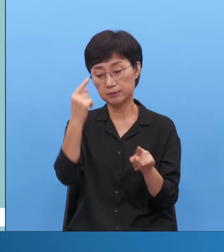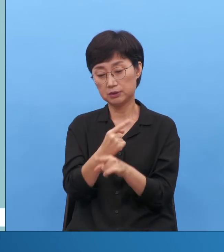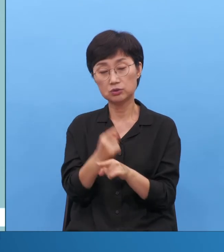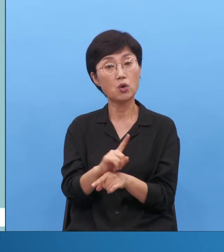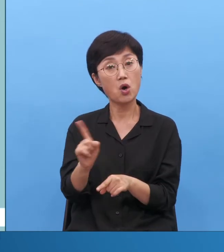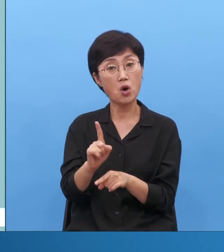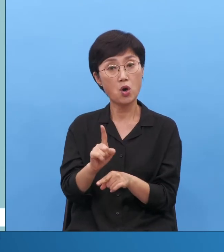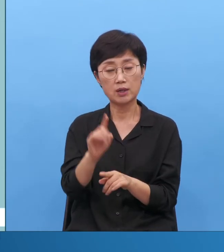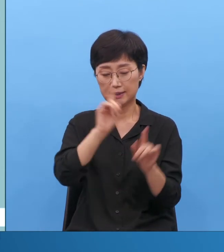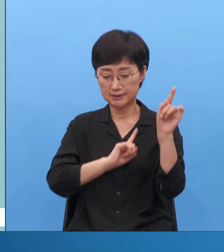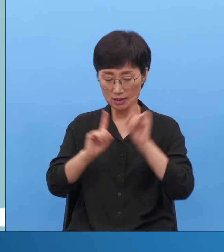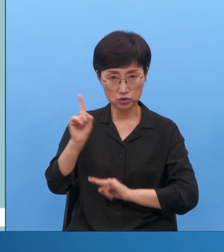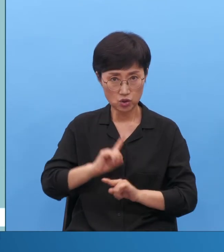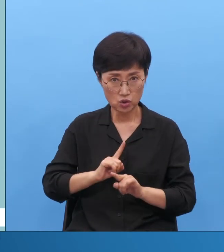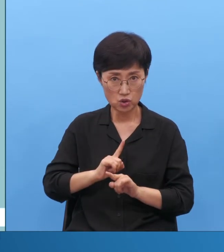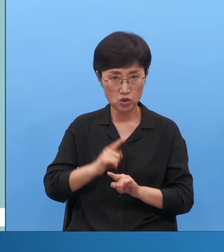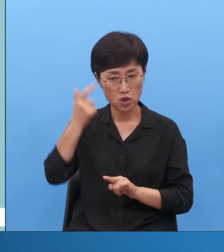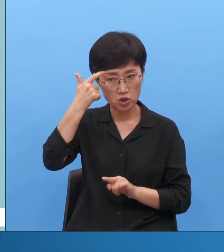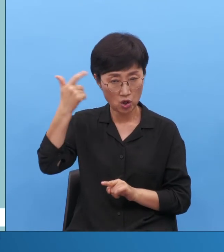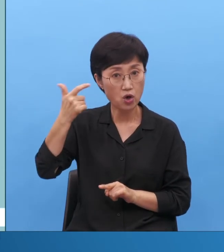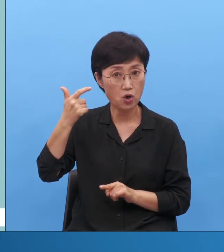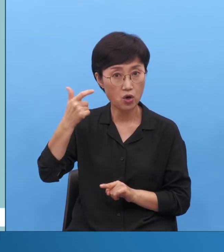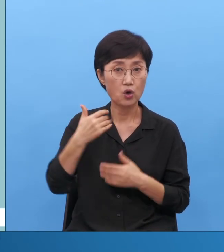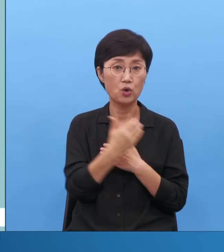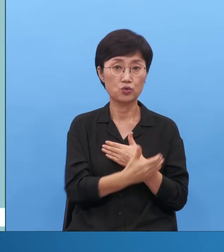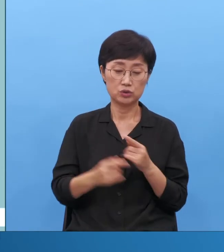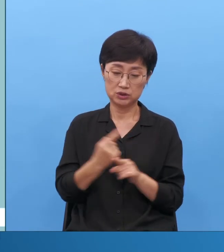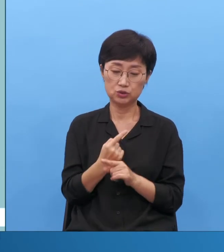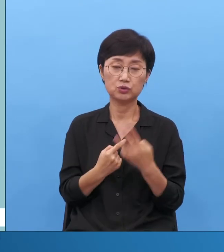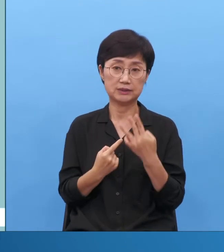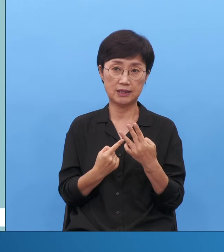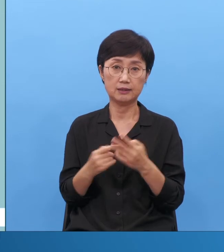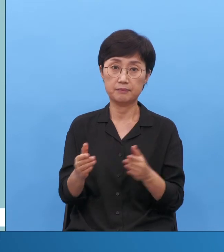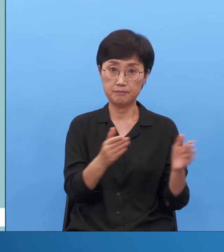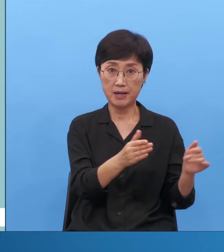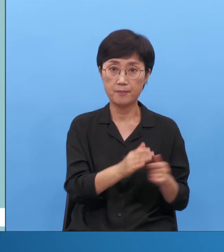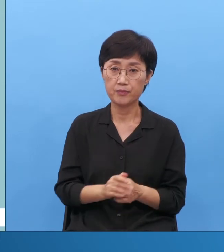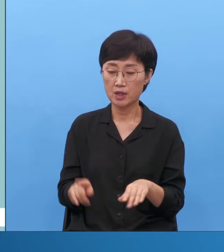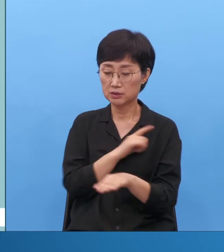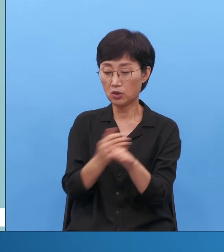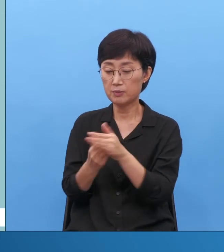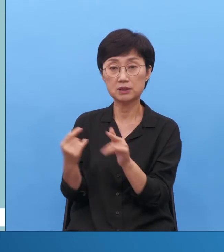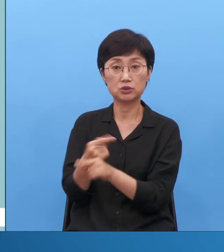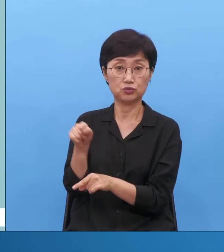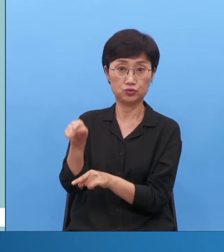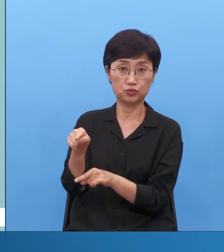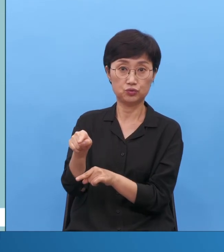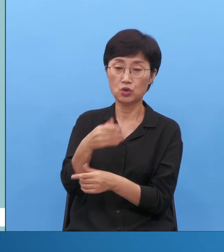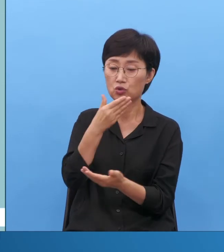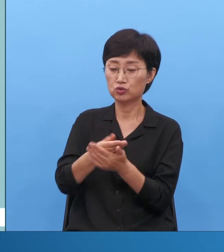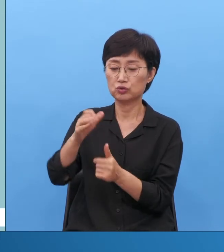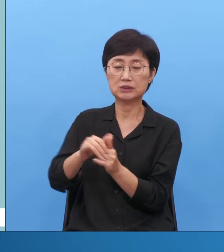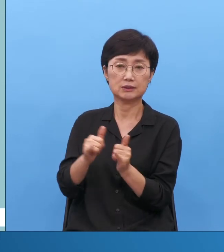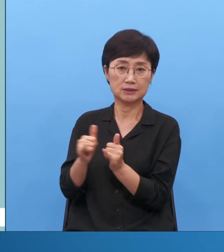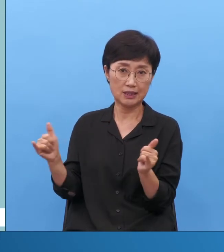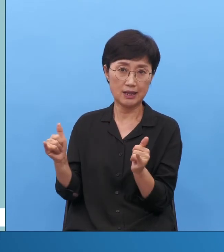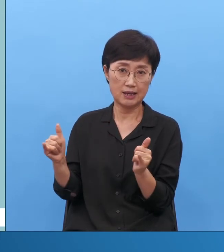관련해 상처 치유, 영적 치유, 육신 치유 등 3강이, 서밋 치유와 관련해 중직자 서밋